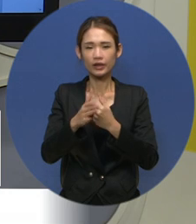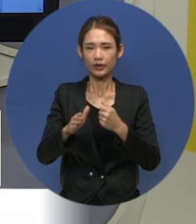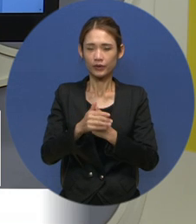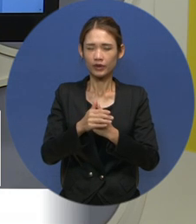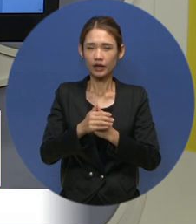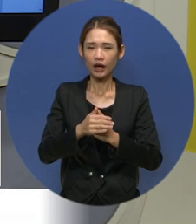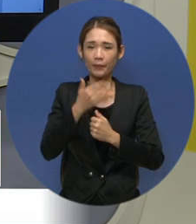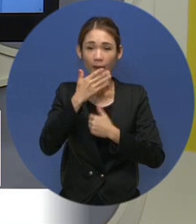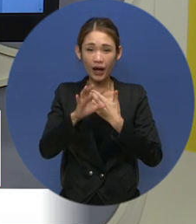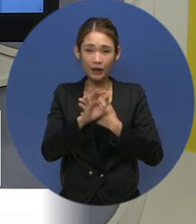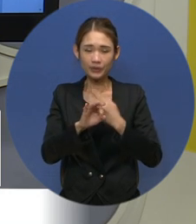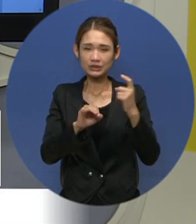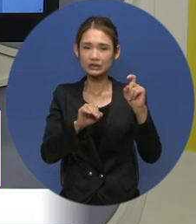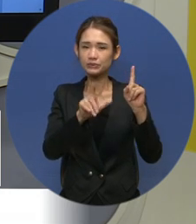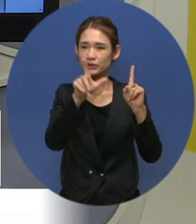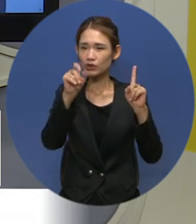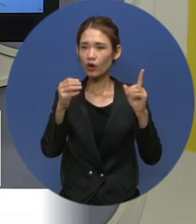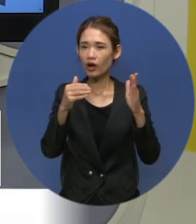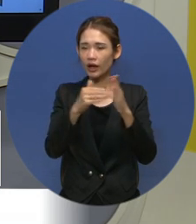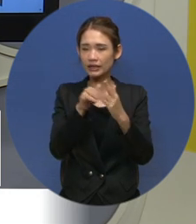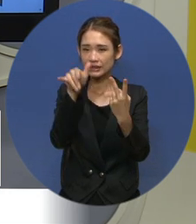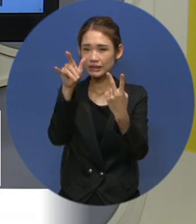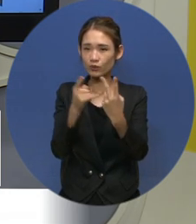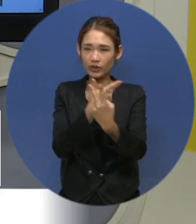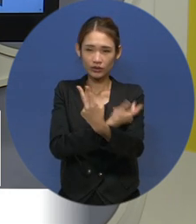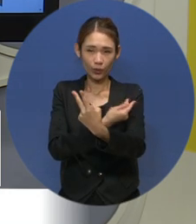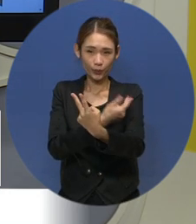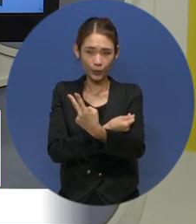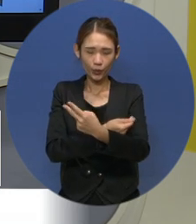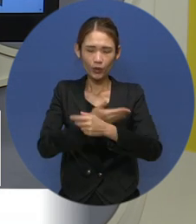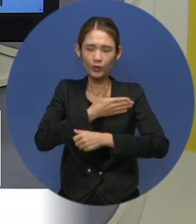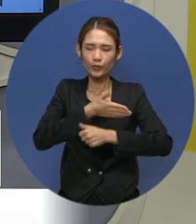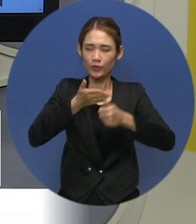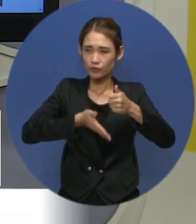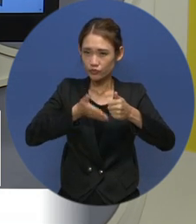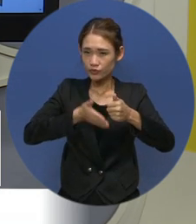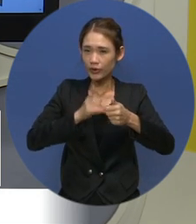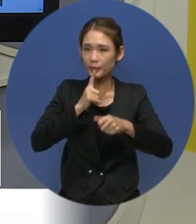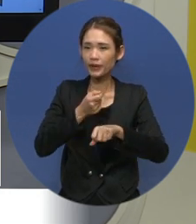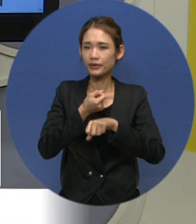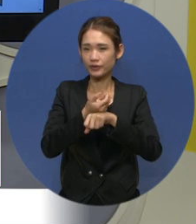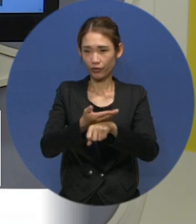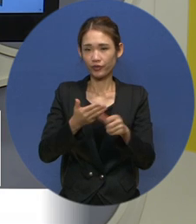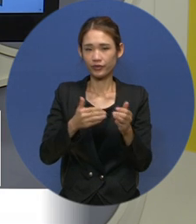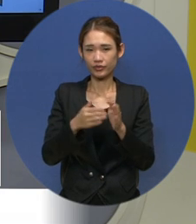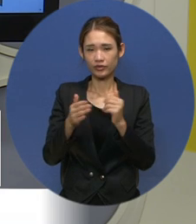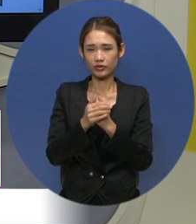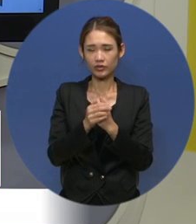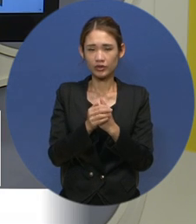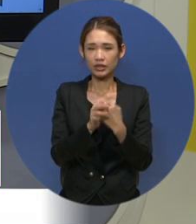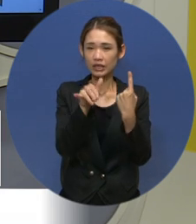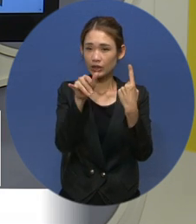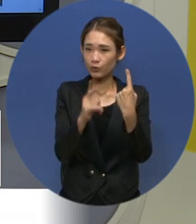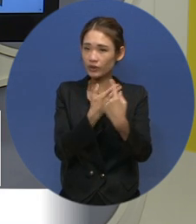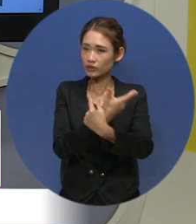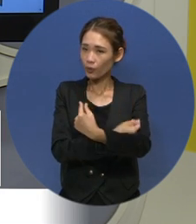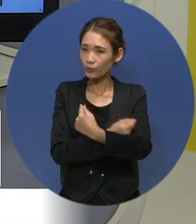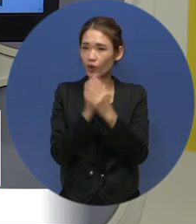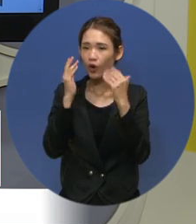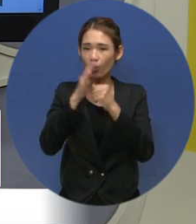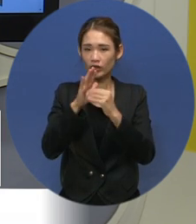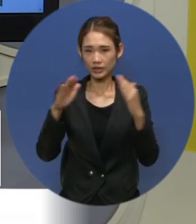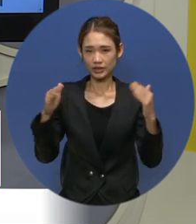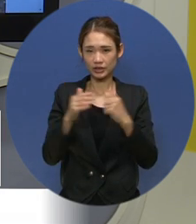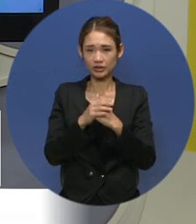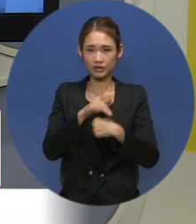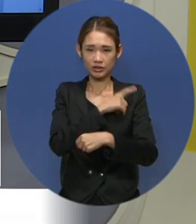11월까지 2 회 접종을 완료해 줄 것을 당부 했는데요 그 외에 1 그의 접종 대상 어린이는 긴